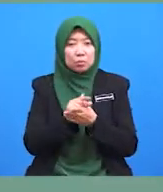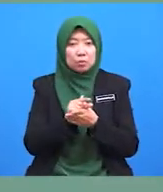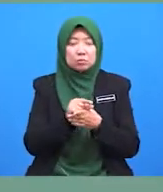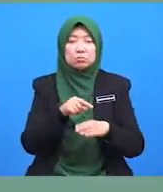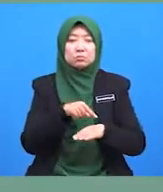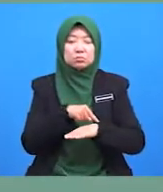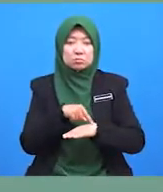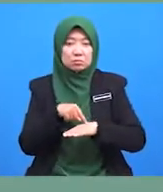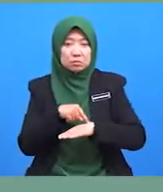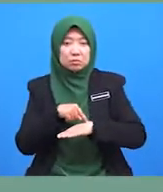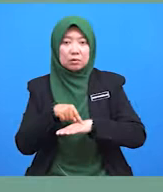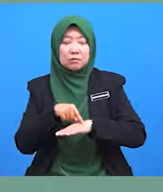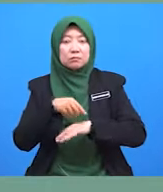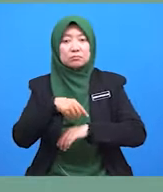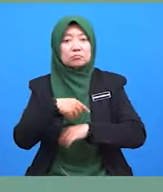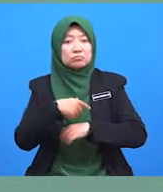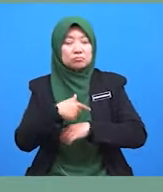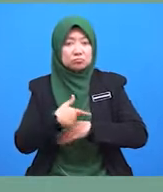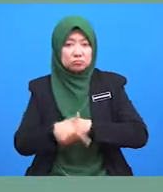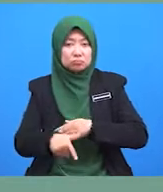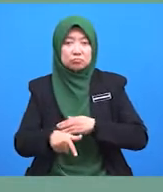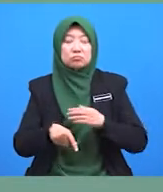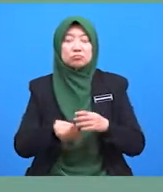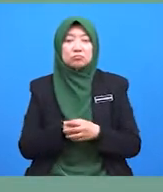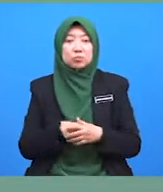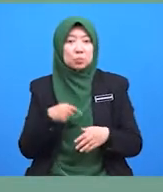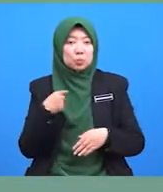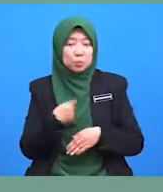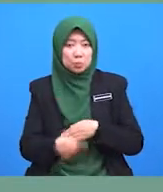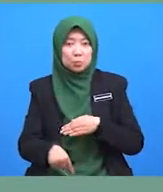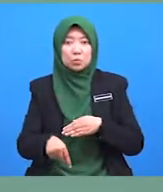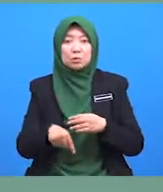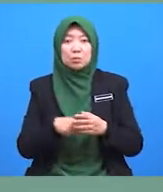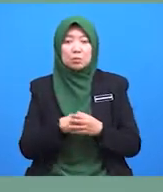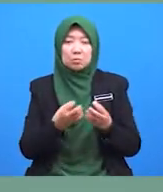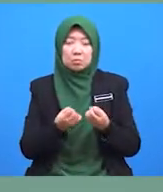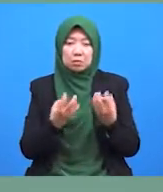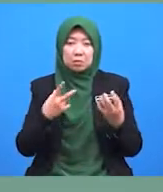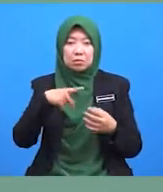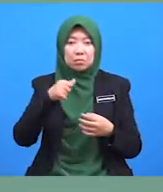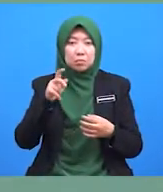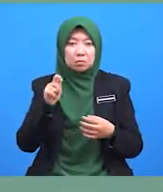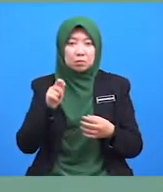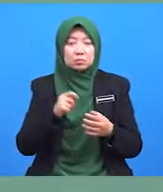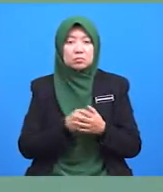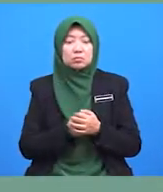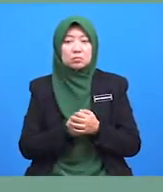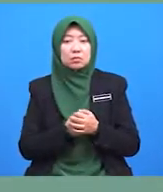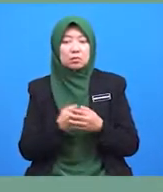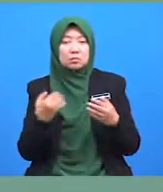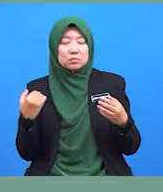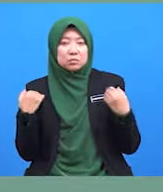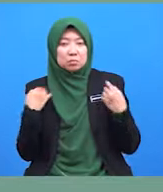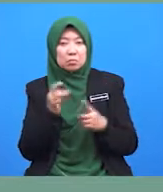tisu dan lain-lain. Luka pada kulit, banyak parut, pin logam atau plat yang ada